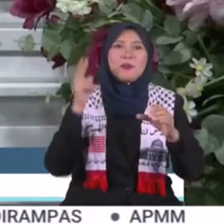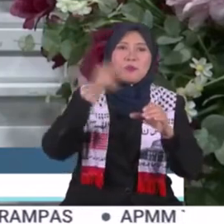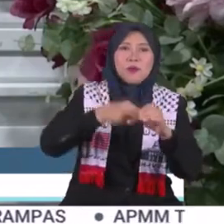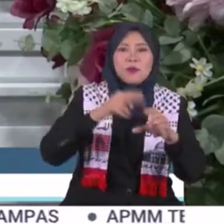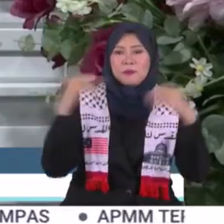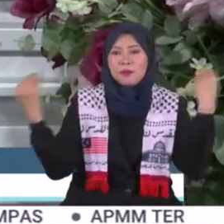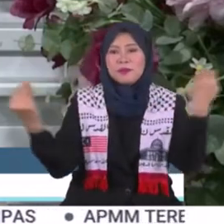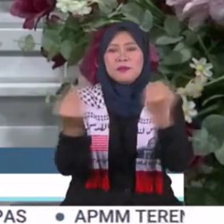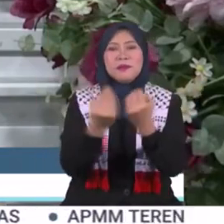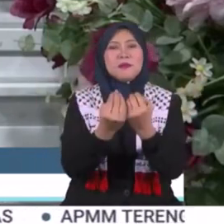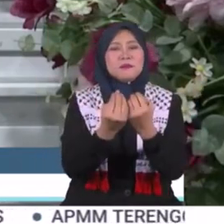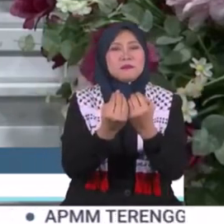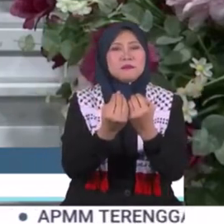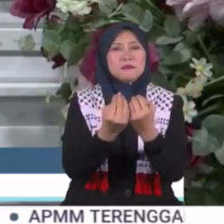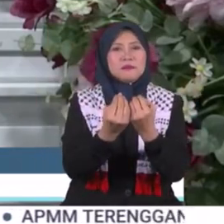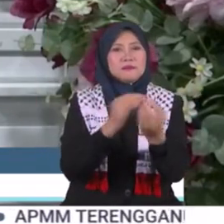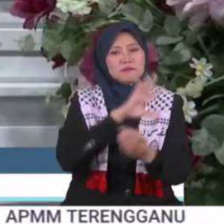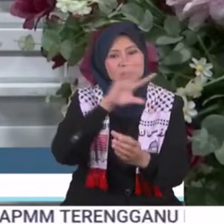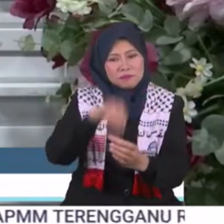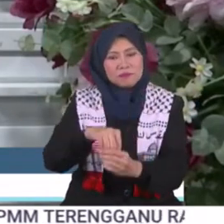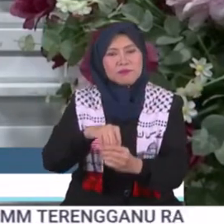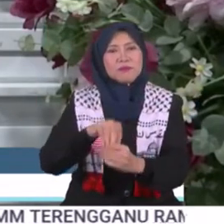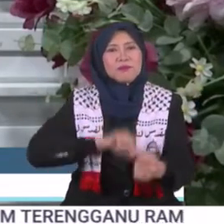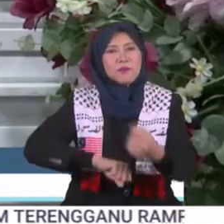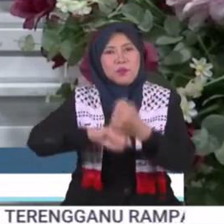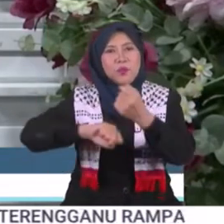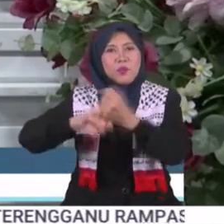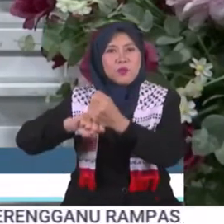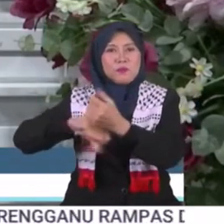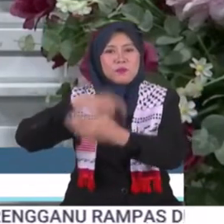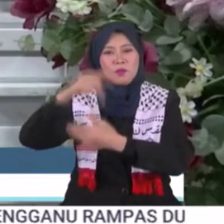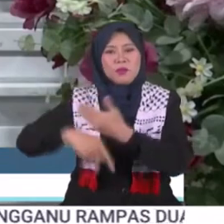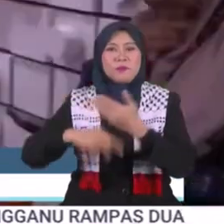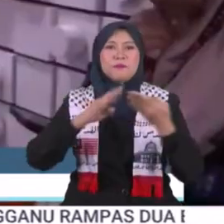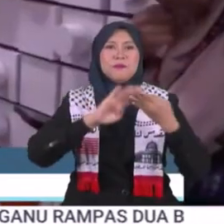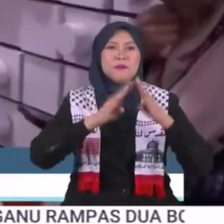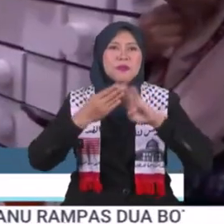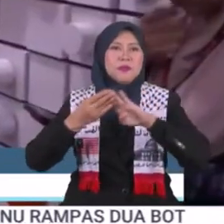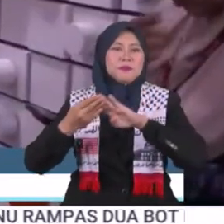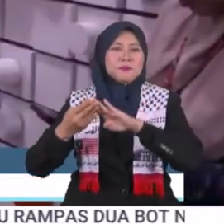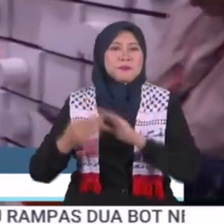seluruh masyarakat lah supaya dapat menyokong program-program peringkat komuniti lah.